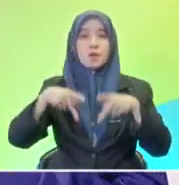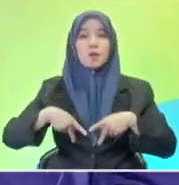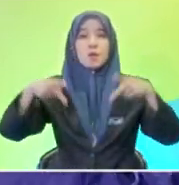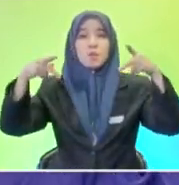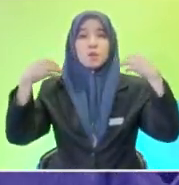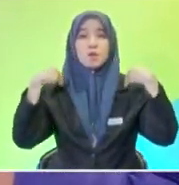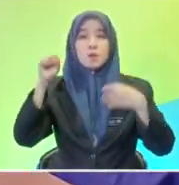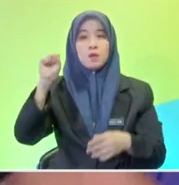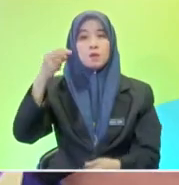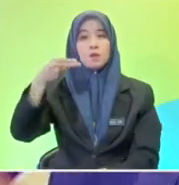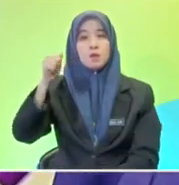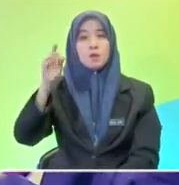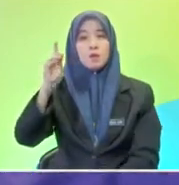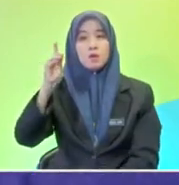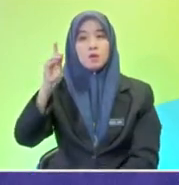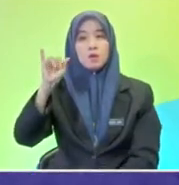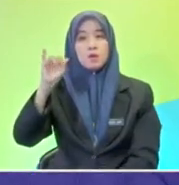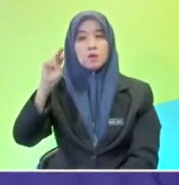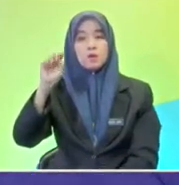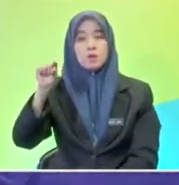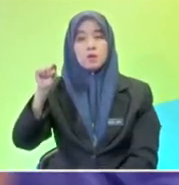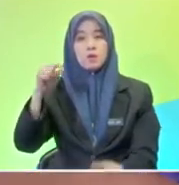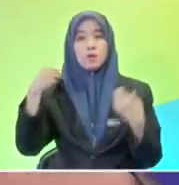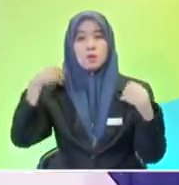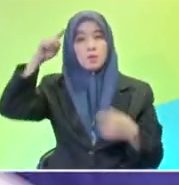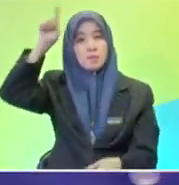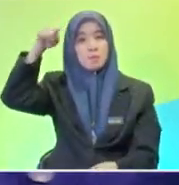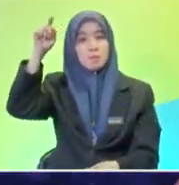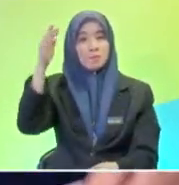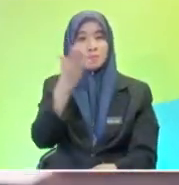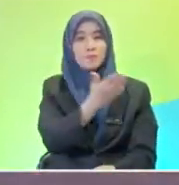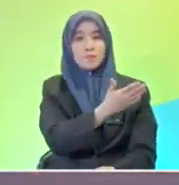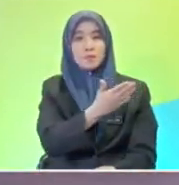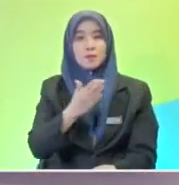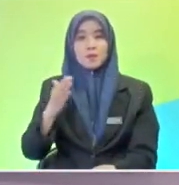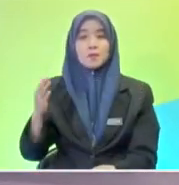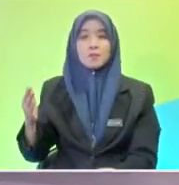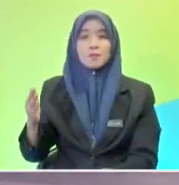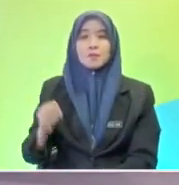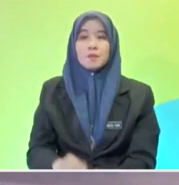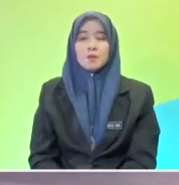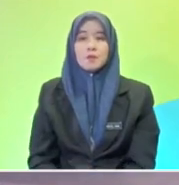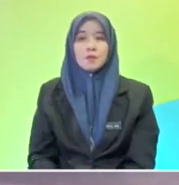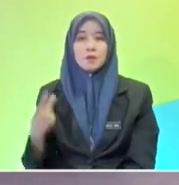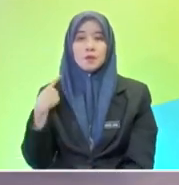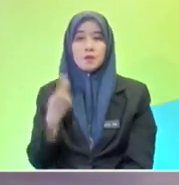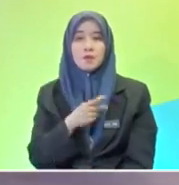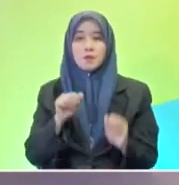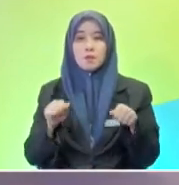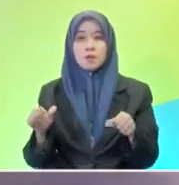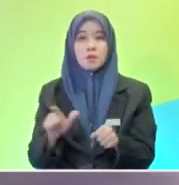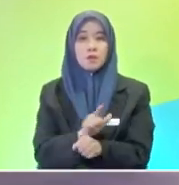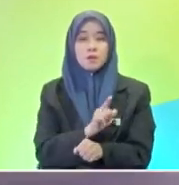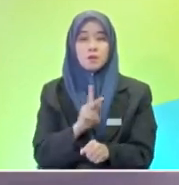tak tunjuk sikit pada ni sebab mata di dah sebelah sini okey okey okey kita boleh lengkapkan lagi